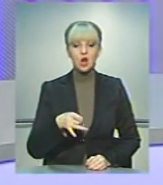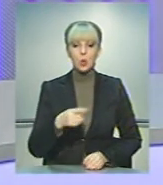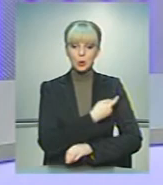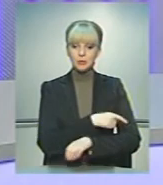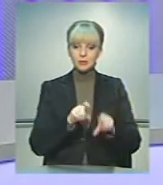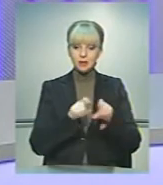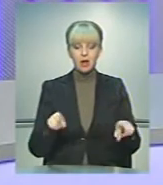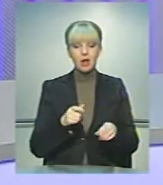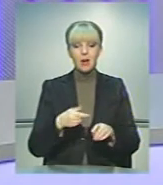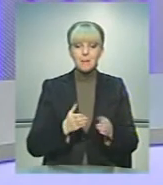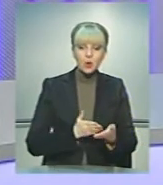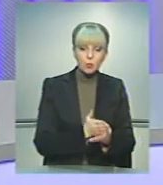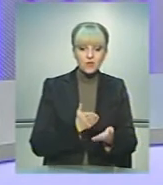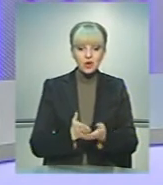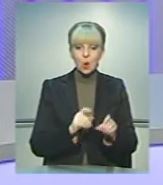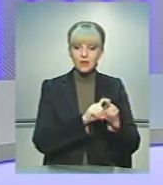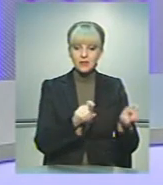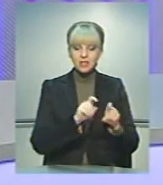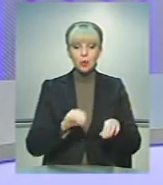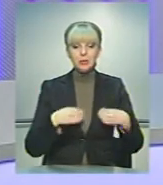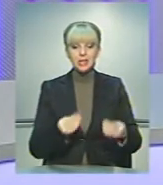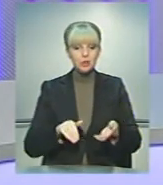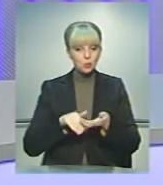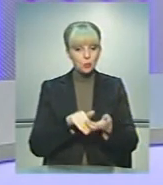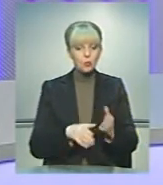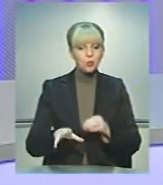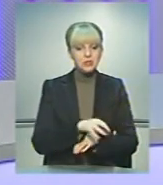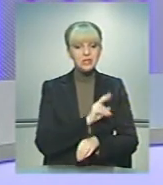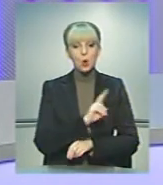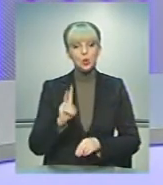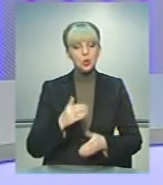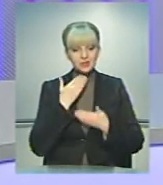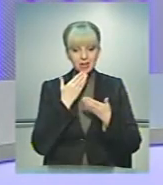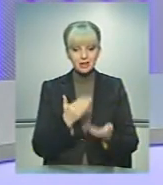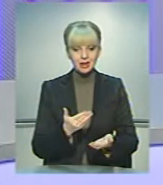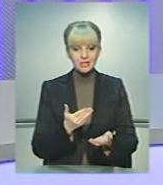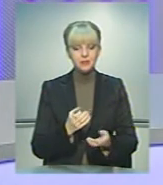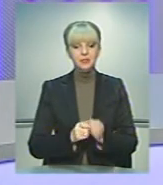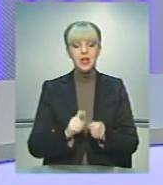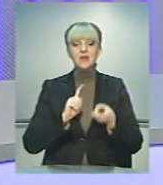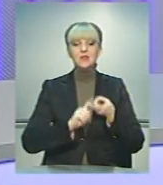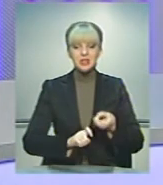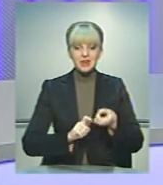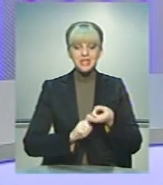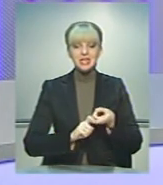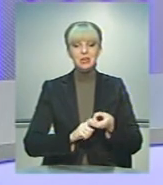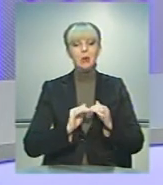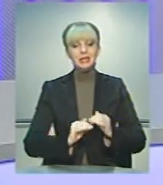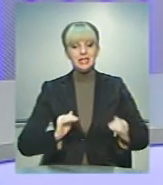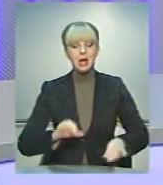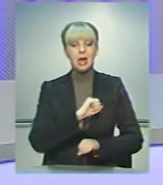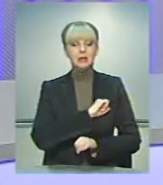лікарні перепрофільовують відділення, аби надати допомогу усім, хто звертається. Адже в інфекційному, дитячому